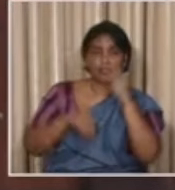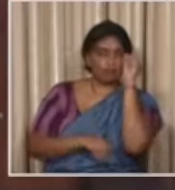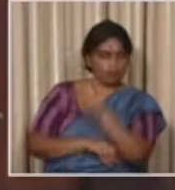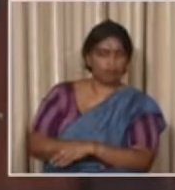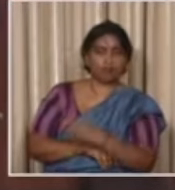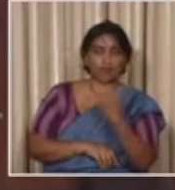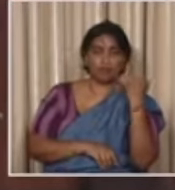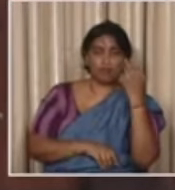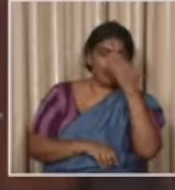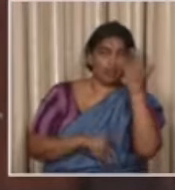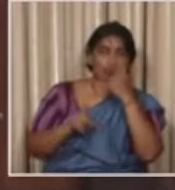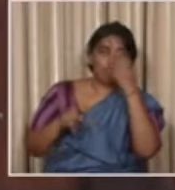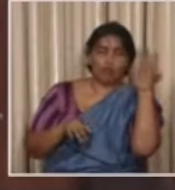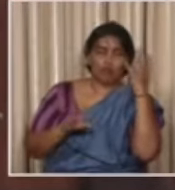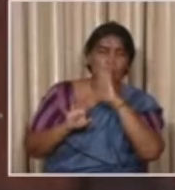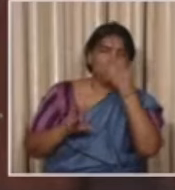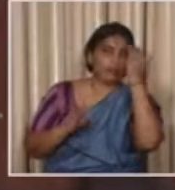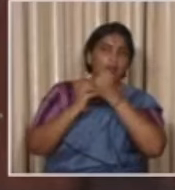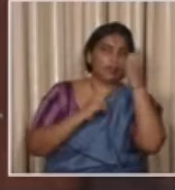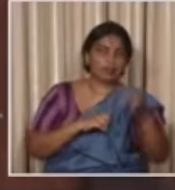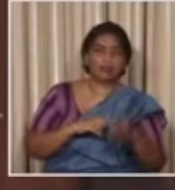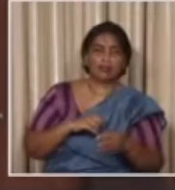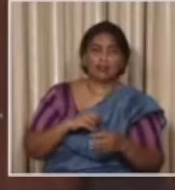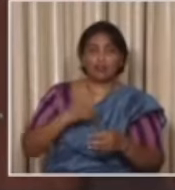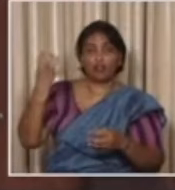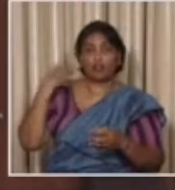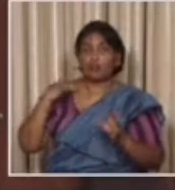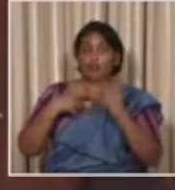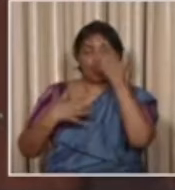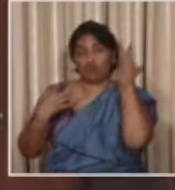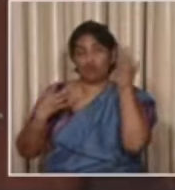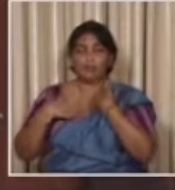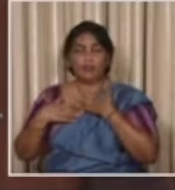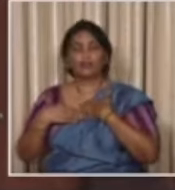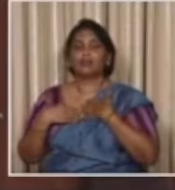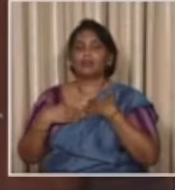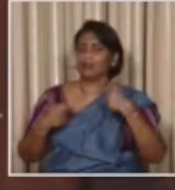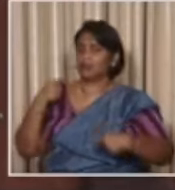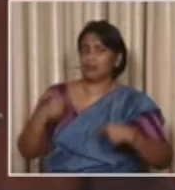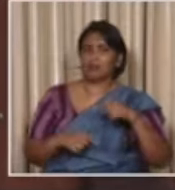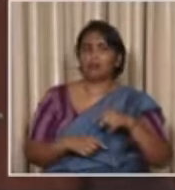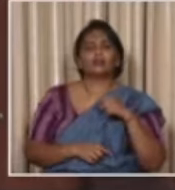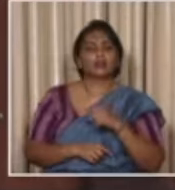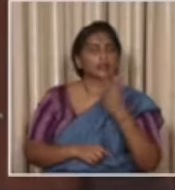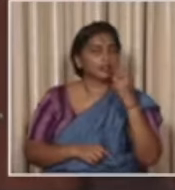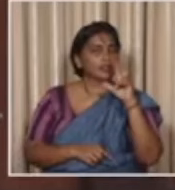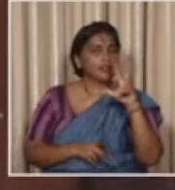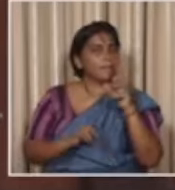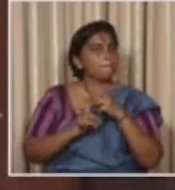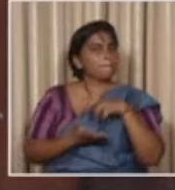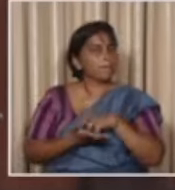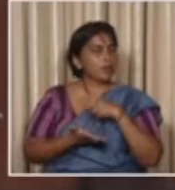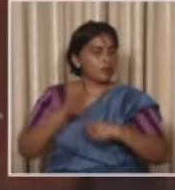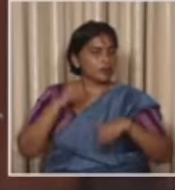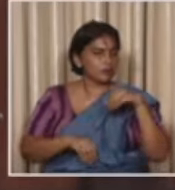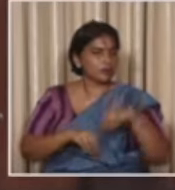මුස්ලිම් අයගෙන් බේරෙන්න දෙමළෙක් කෙනෙක්ට ඡන්ද දෙන්න කියලා දෙමළ කණ්ඩායම කියනවා මුස්ලිම් අයට ඡන්ද දෙන්න තමයි බේරෙන්න පුළුවන්. ඉතින් මේ වගේ අවස්ථාවක් තුල තමයි මේ 2008 පළාත් සභා ඡන්දෙදී